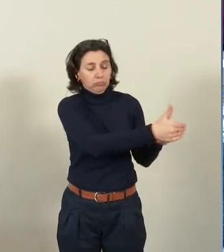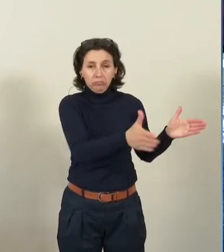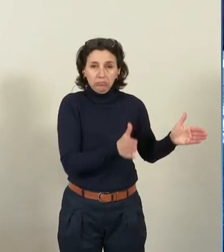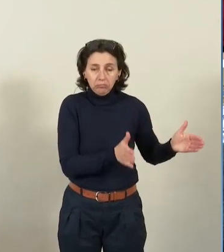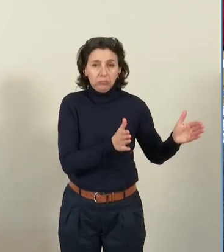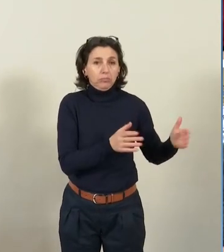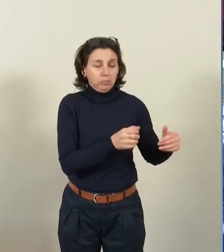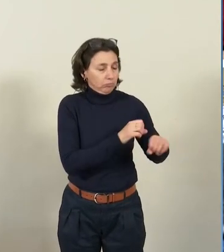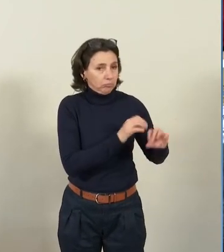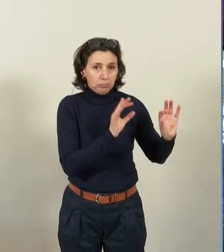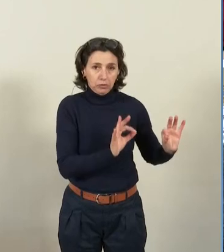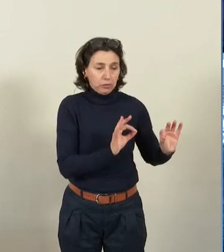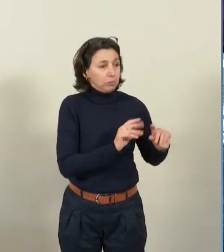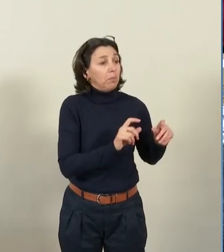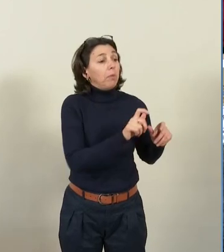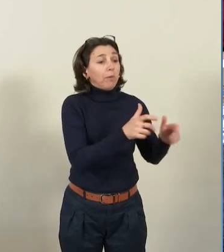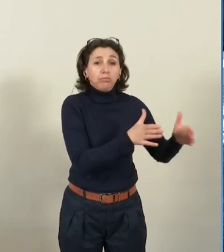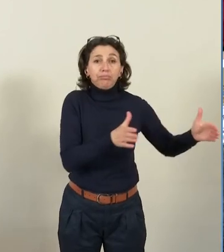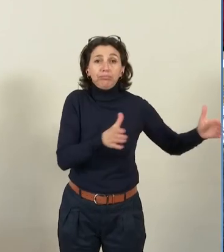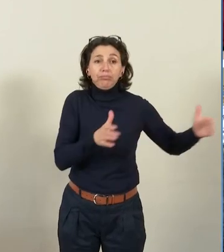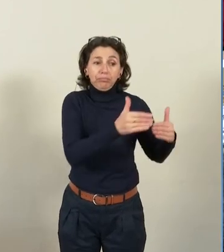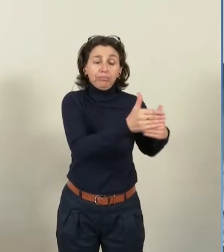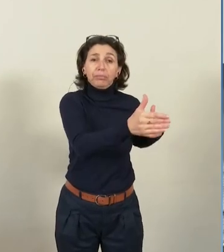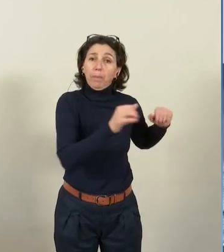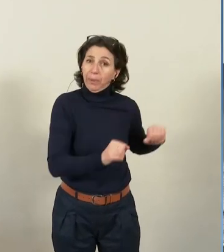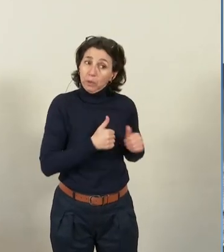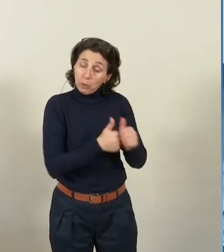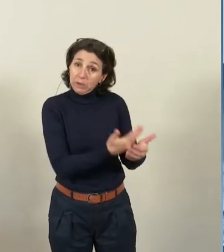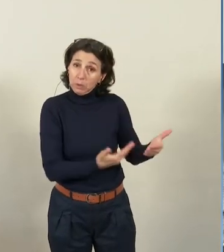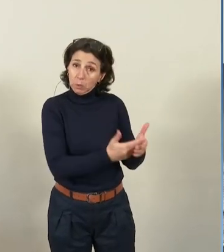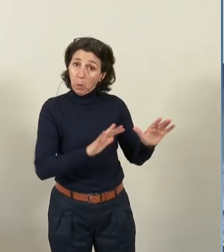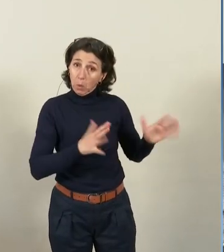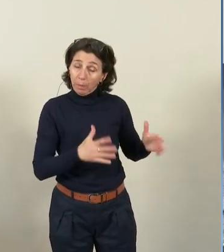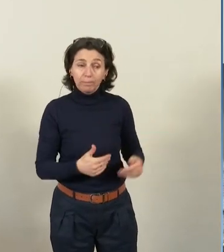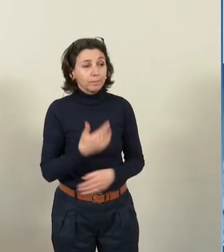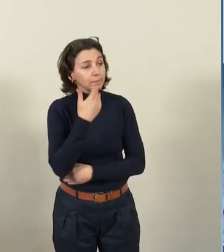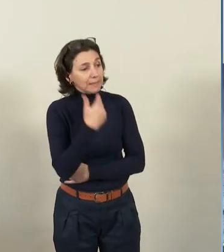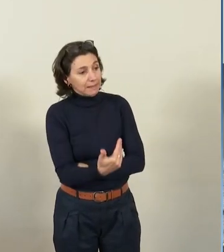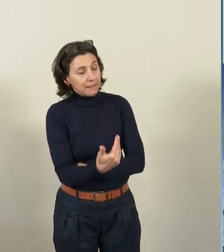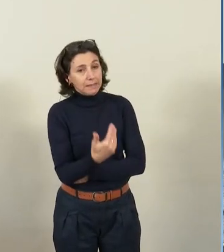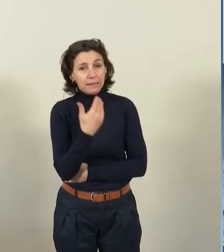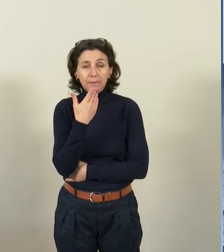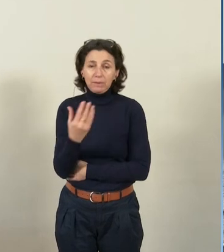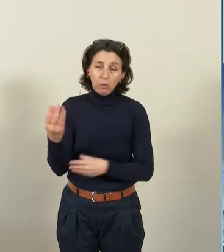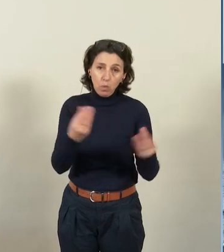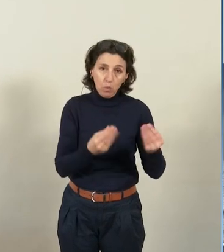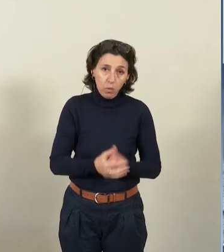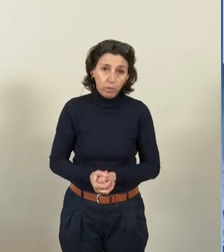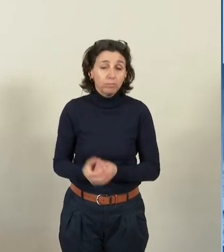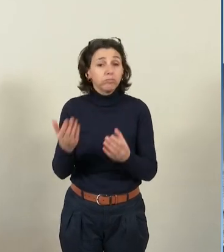fonction de ce qu'on y trouvera je vous remercie merci beaucoup d'autres